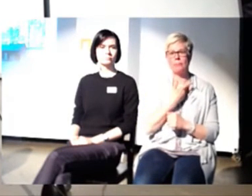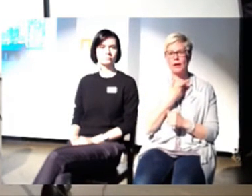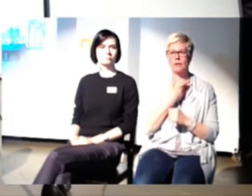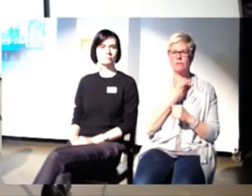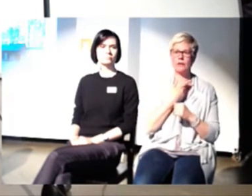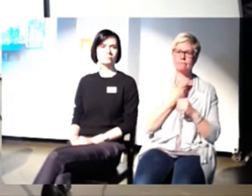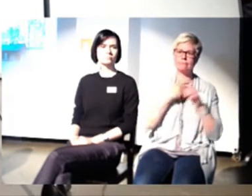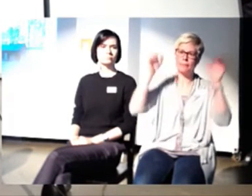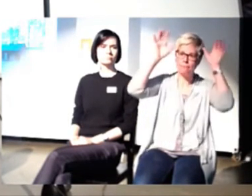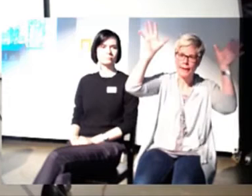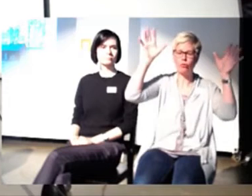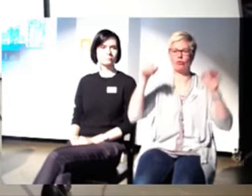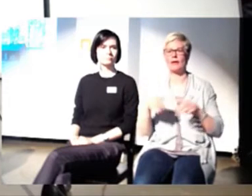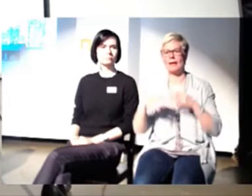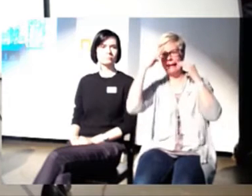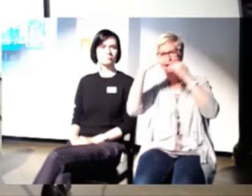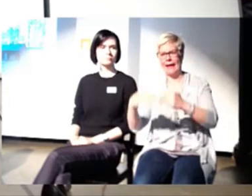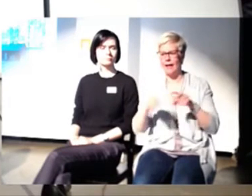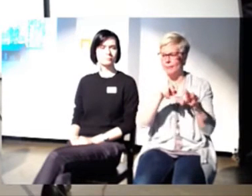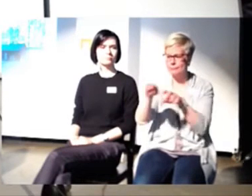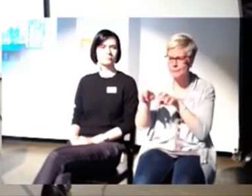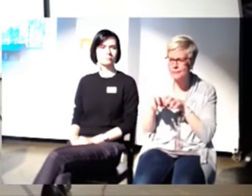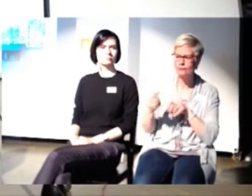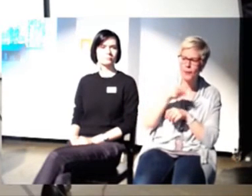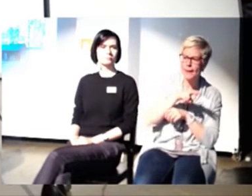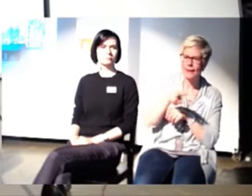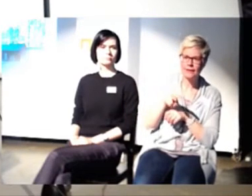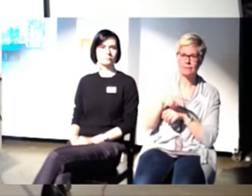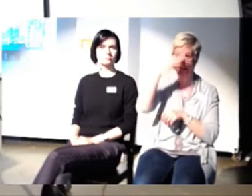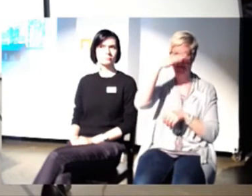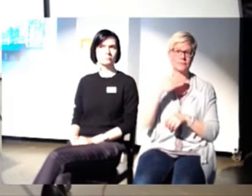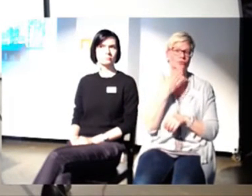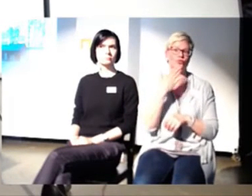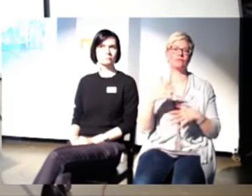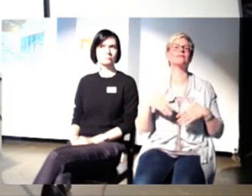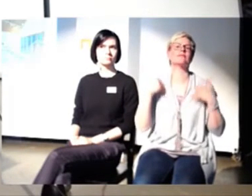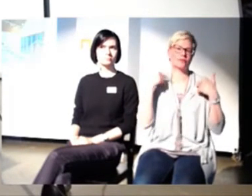eläimiä ja kaikkea nähtävillä. Että hyvin on kaikki tähän asti viihtyneet tässä paikassa.